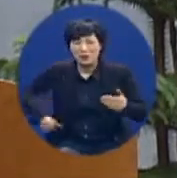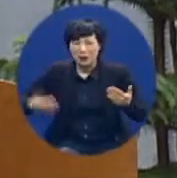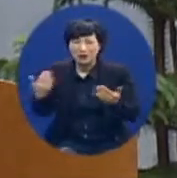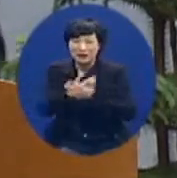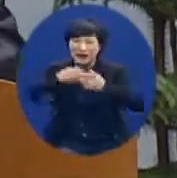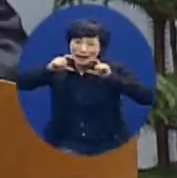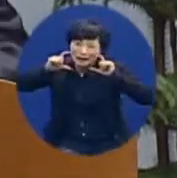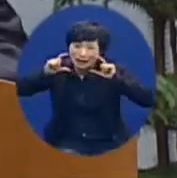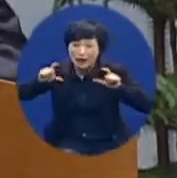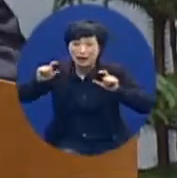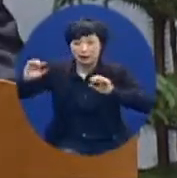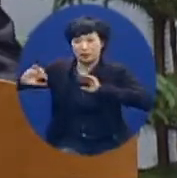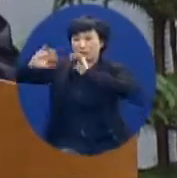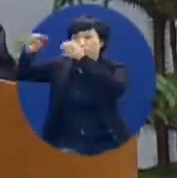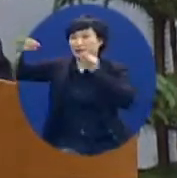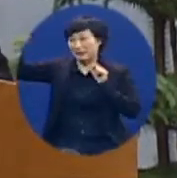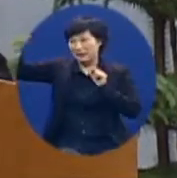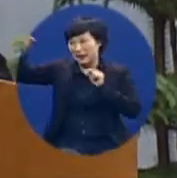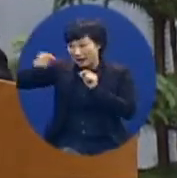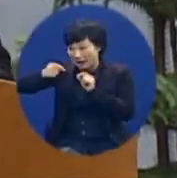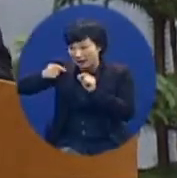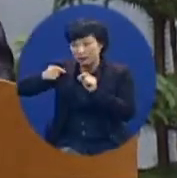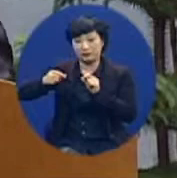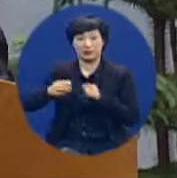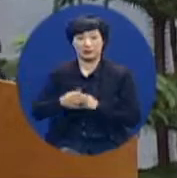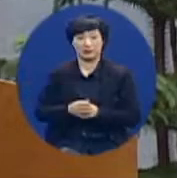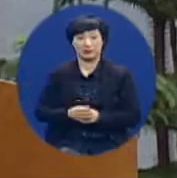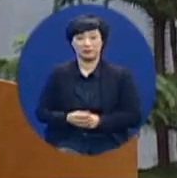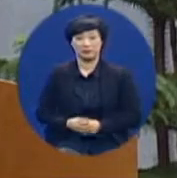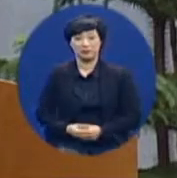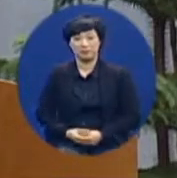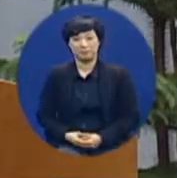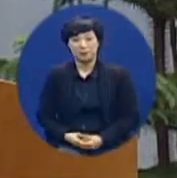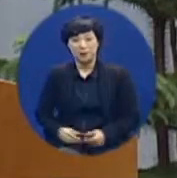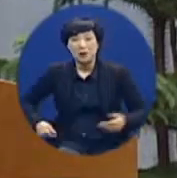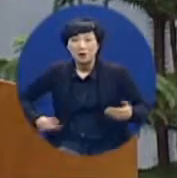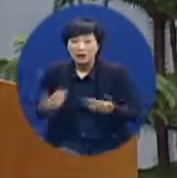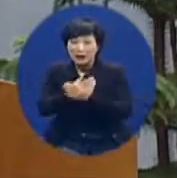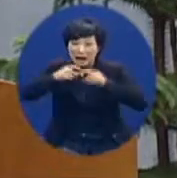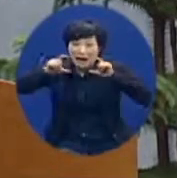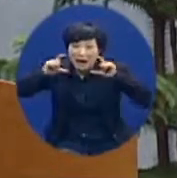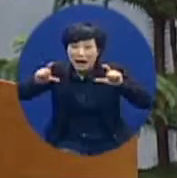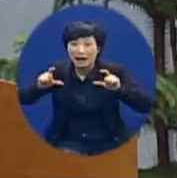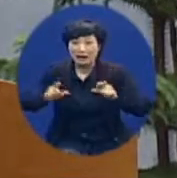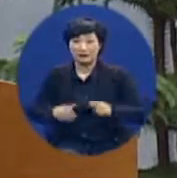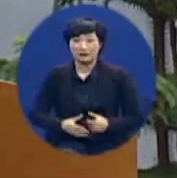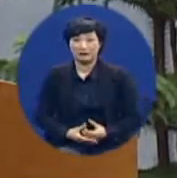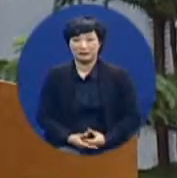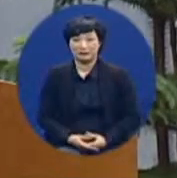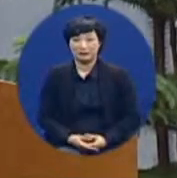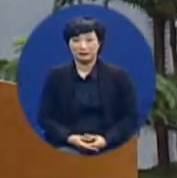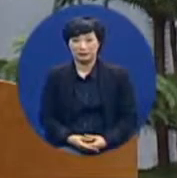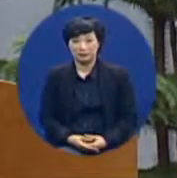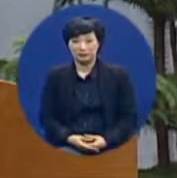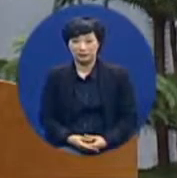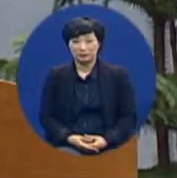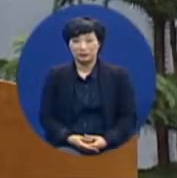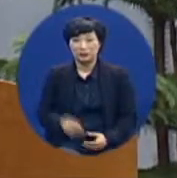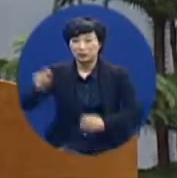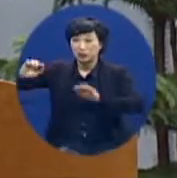회개하라 천국에 가까왔다 아멘 회개하라 아멘 아멘